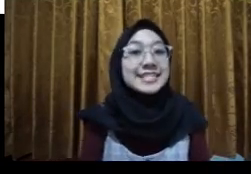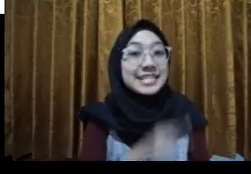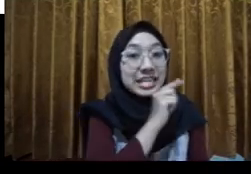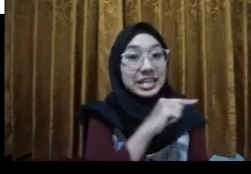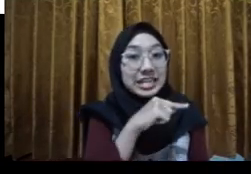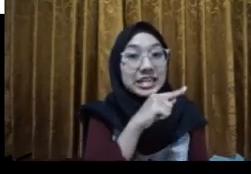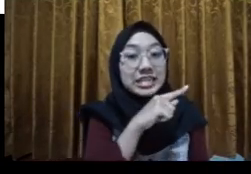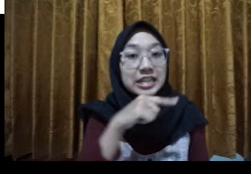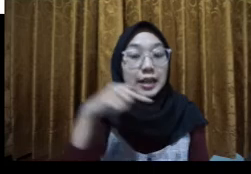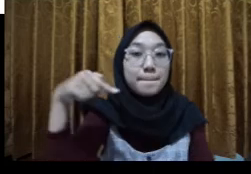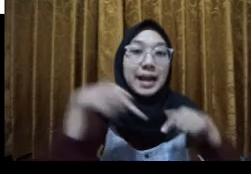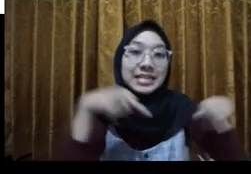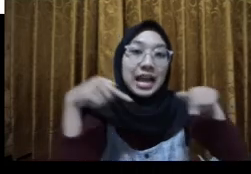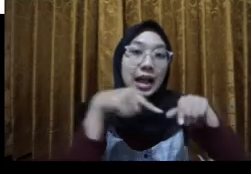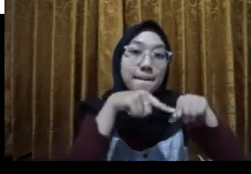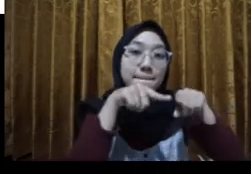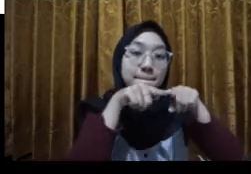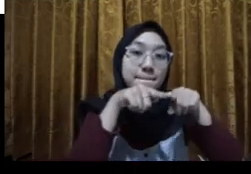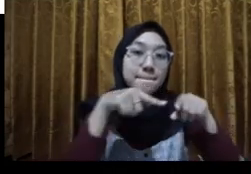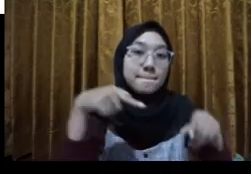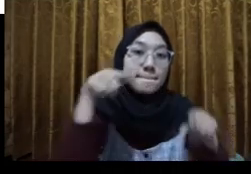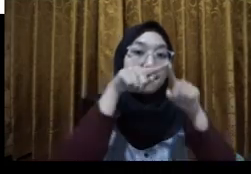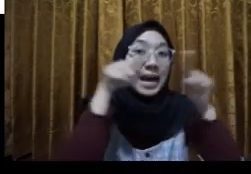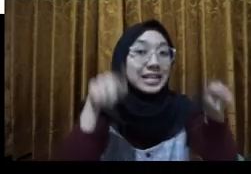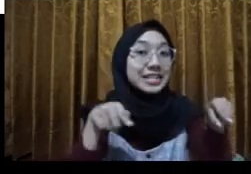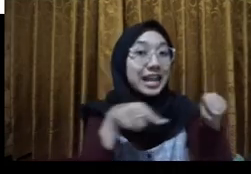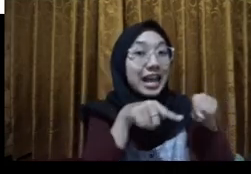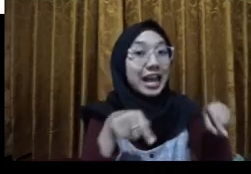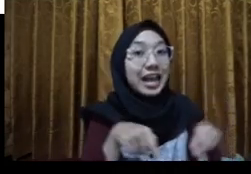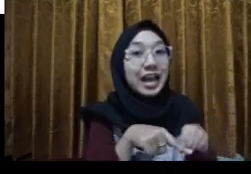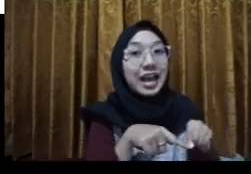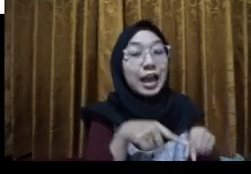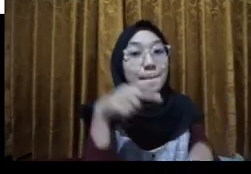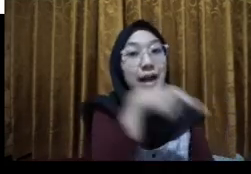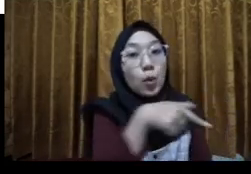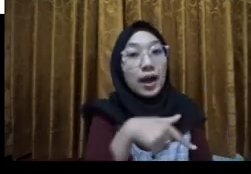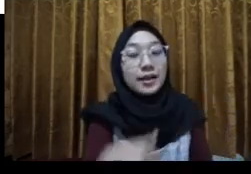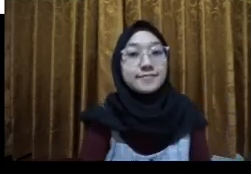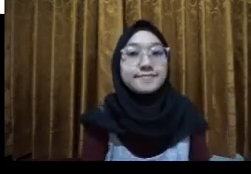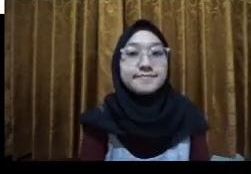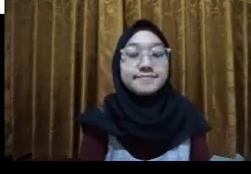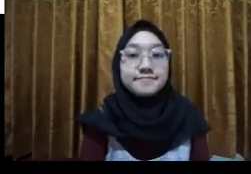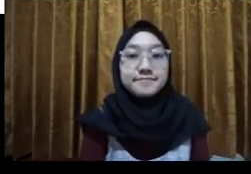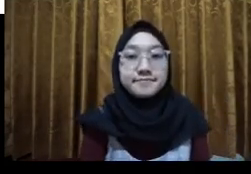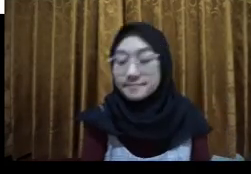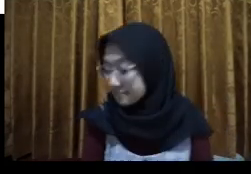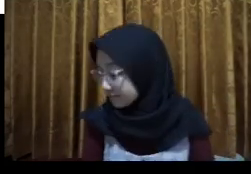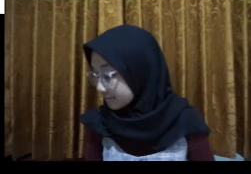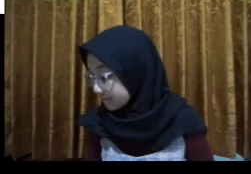menekan tombol insert plus panah bawah atau ya panah bawah. Insert plus panah